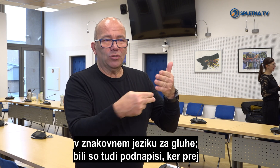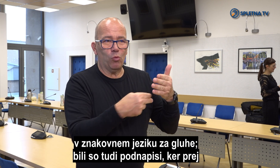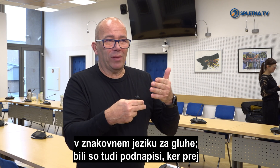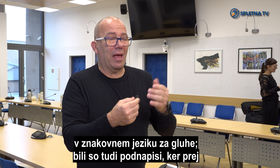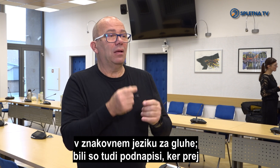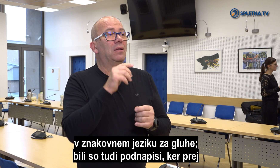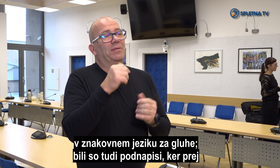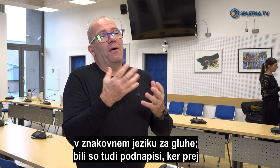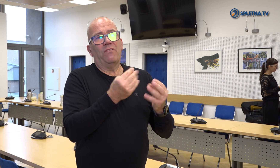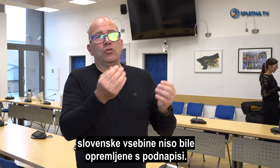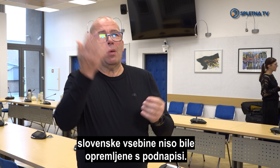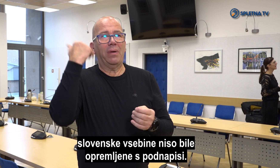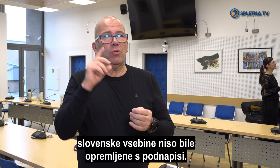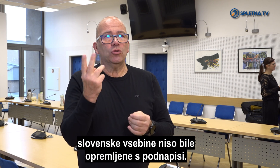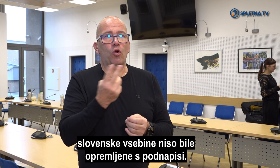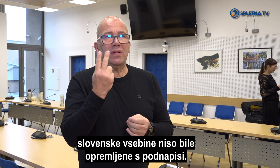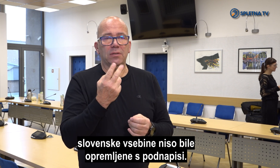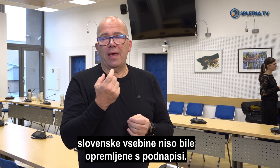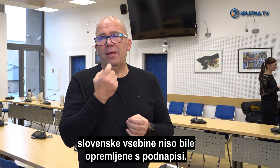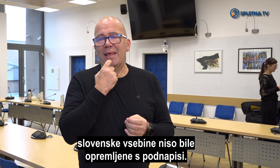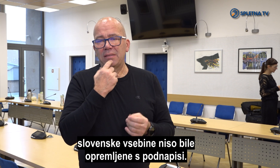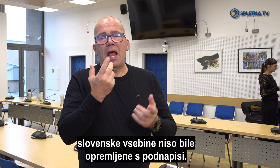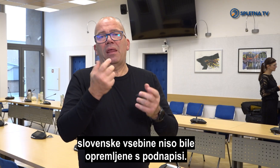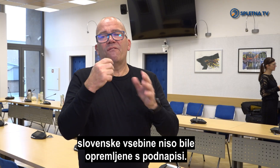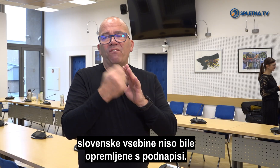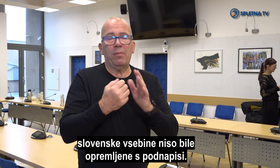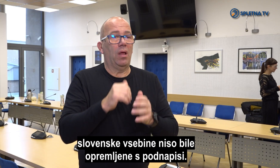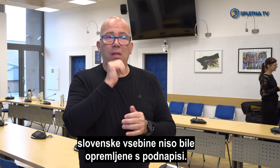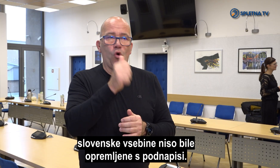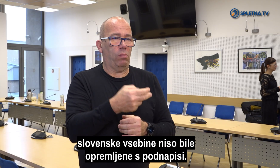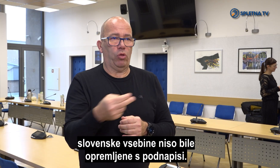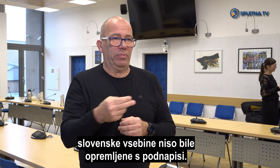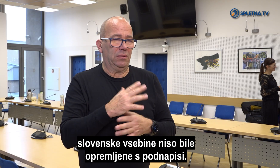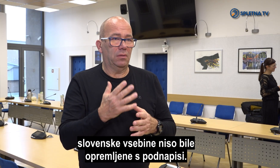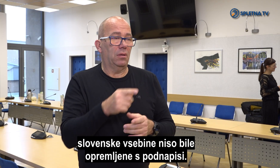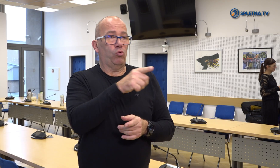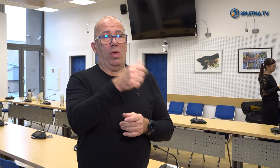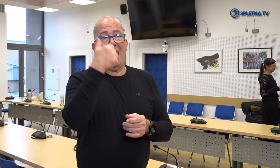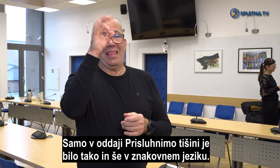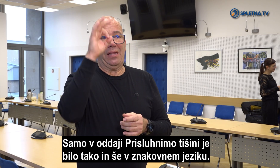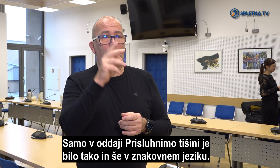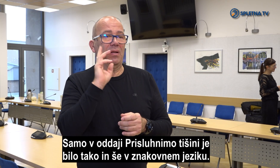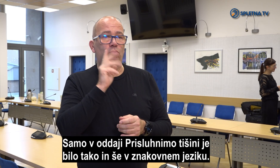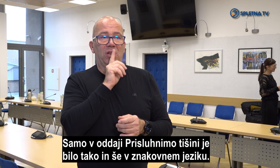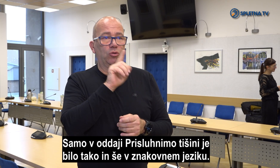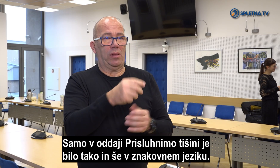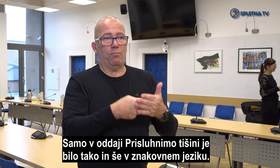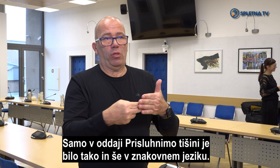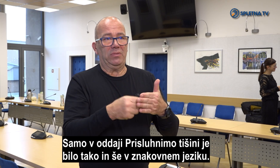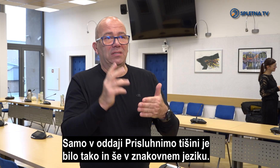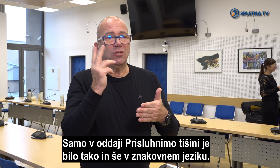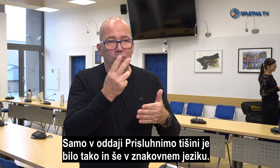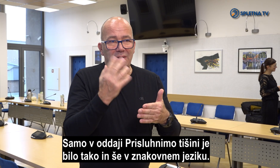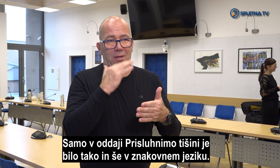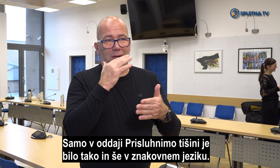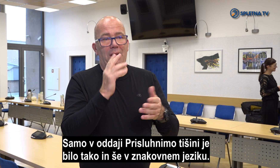Bili so tudi podnapisi, ker prej slovenske vsebine niso bile opremljene s podnapisi. Samo v oddaji Prisluhnimo